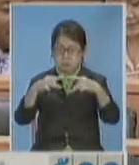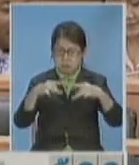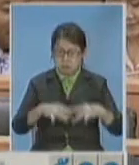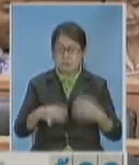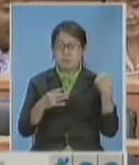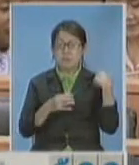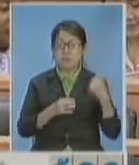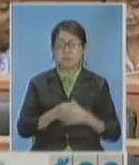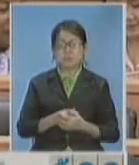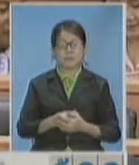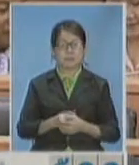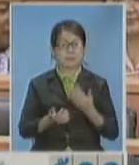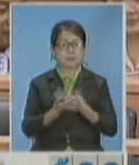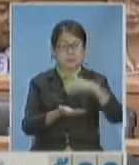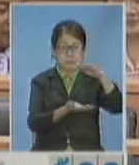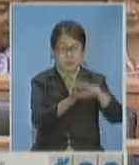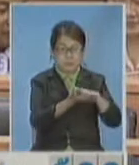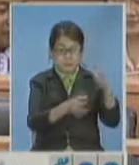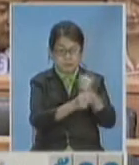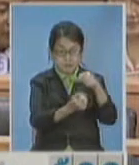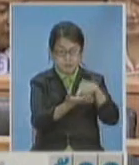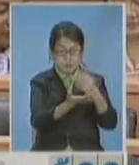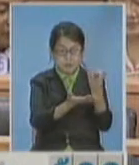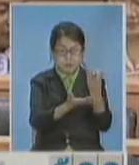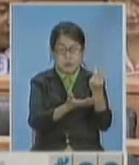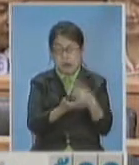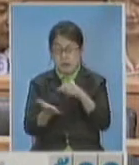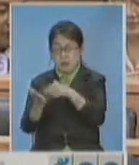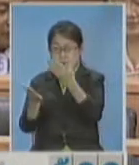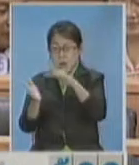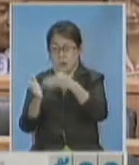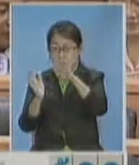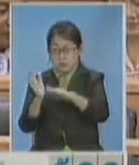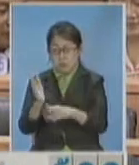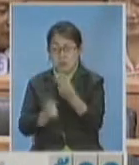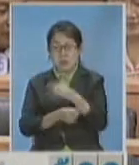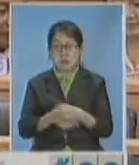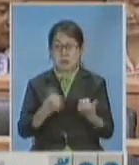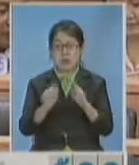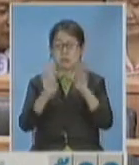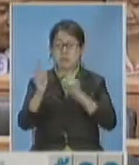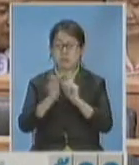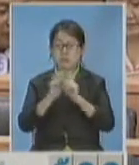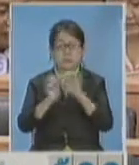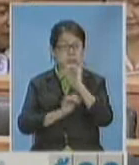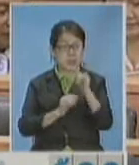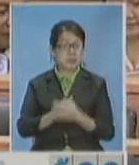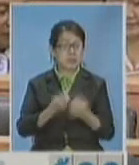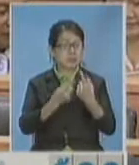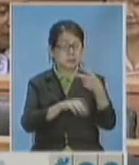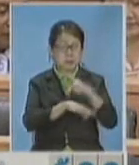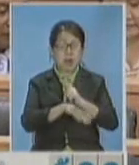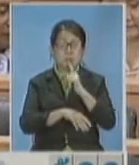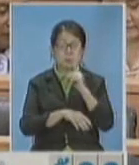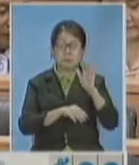กันเม็ดเงินรวมกับเม็ดเงินที่ปรับลดเนี่ยตรงนี้เองครับไม่เคยพูดกันในสภาแห่งนี้ถ้าท่านประธานดำริอย่างนี้เนี่ยผม